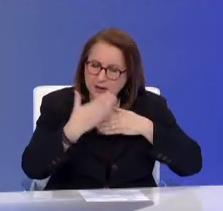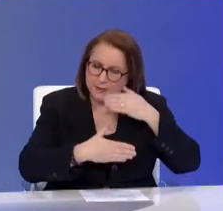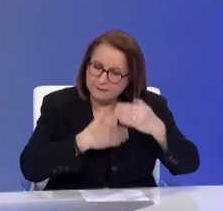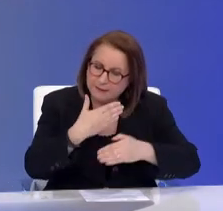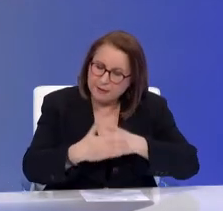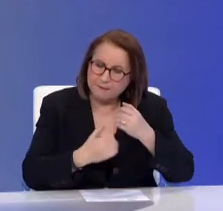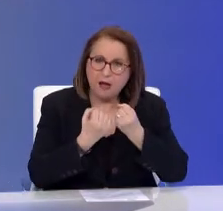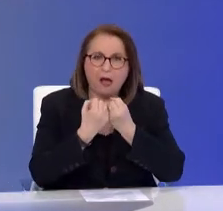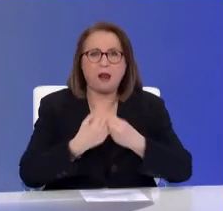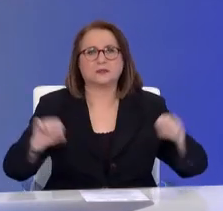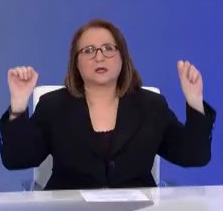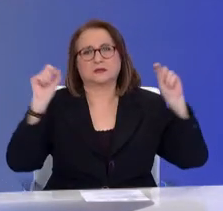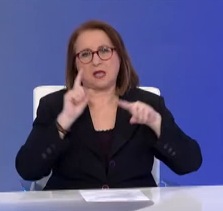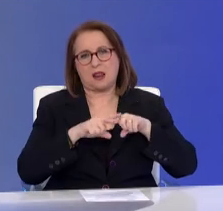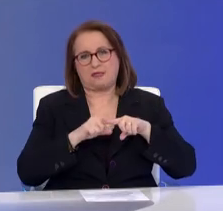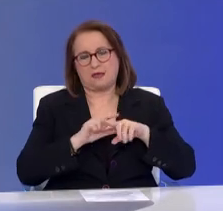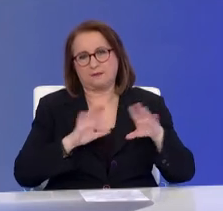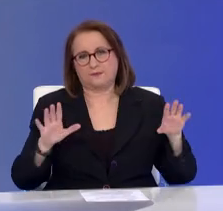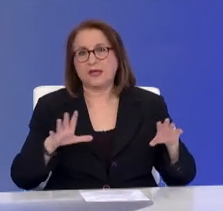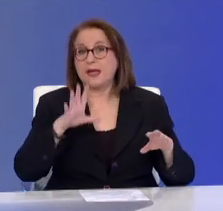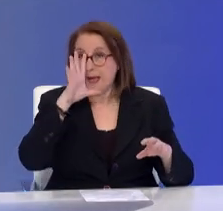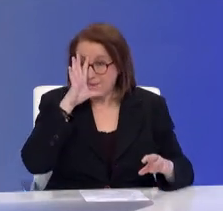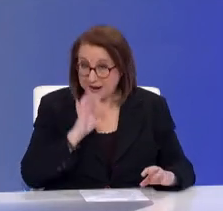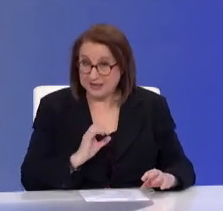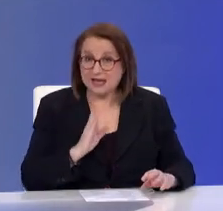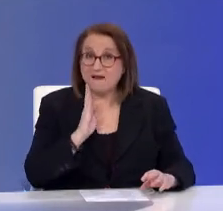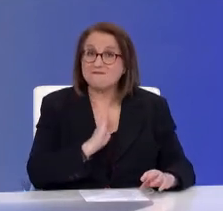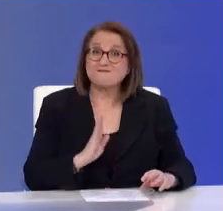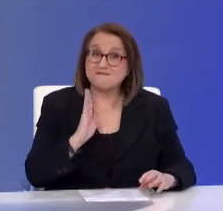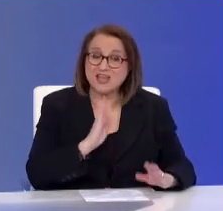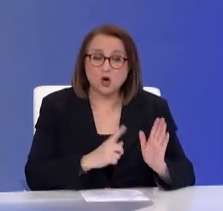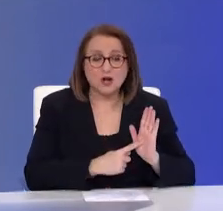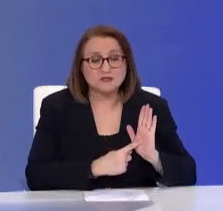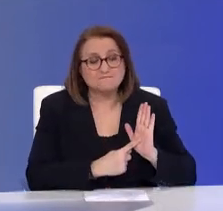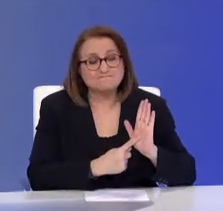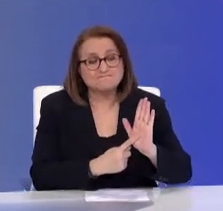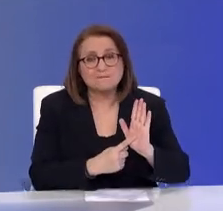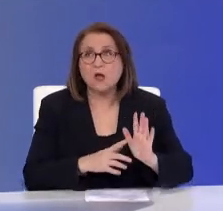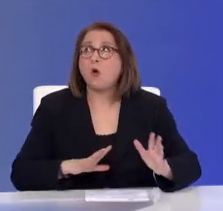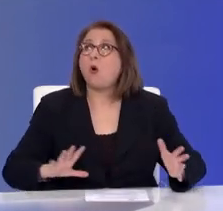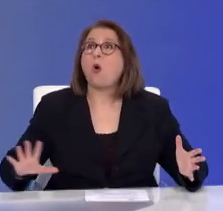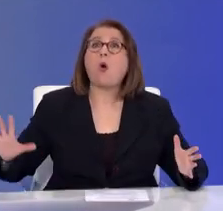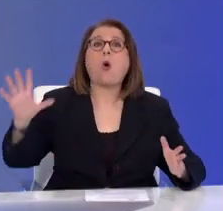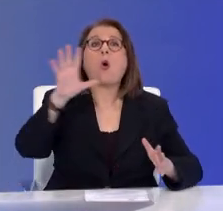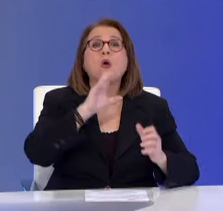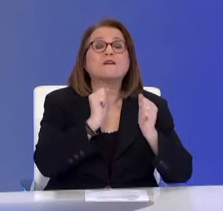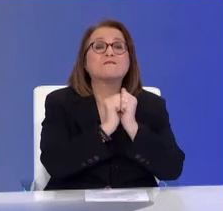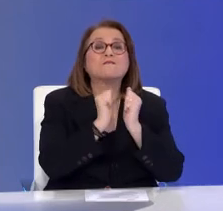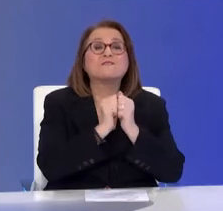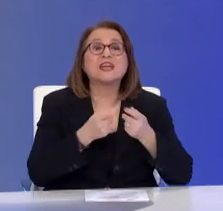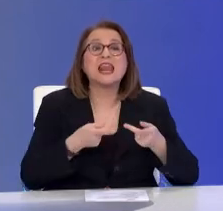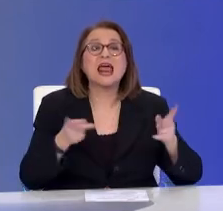Βίρονας πραγματικά ενσαρκώνει το πνεύμα όλων των φιλελλήνων στη Δύση, στην Ευρώπη και